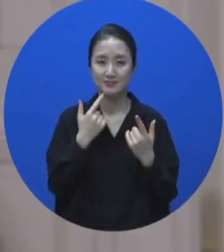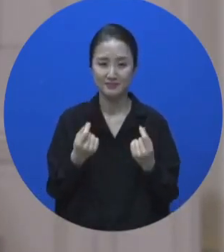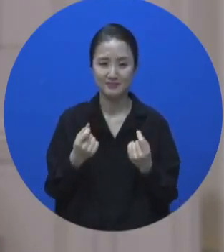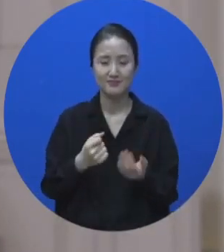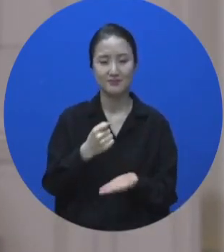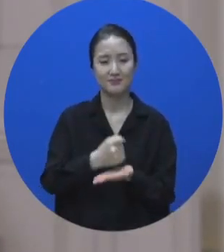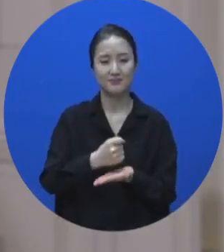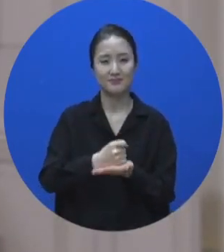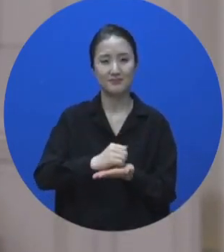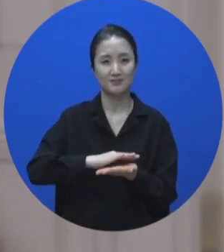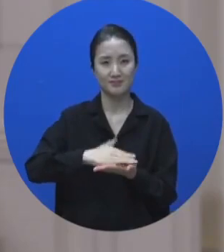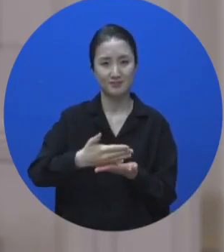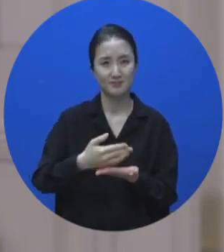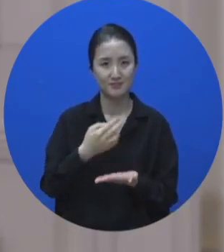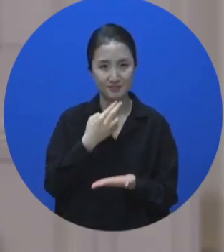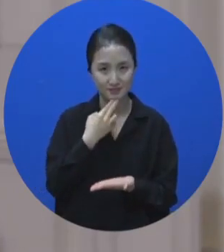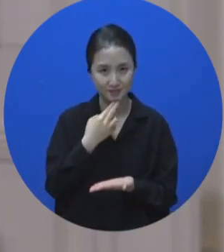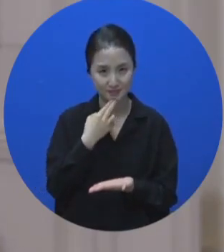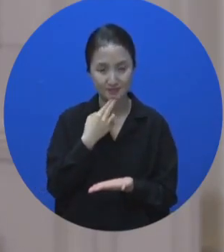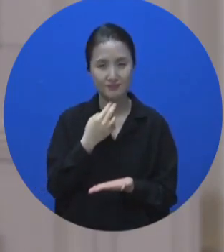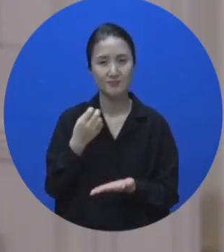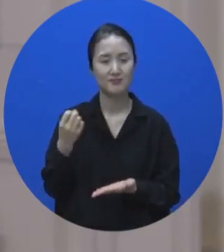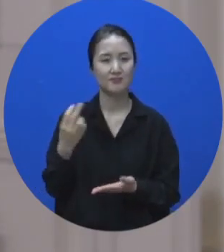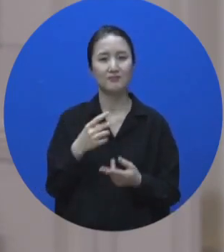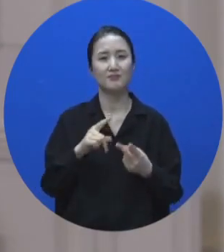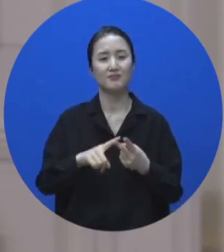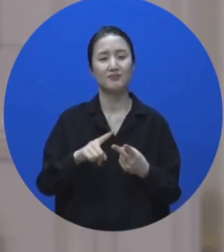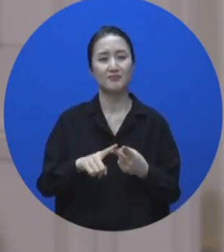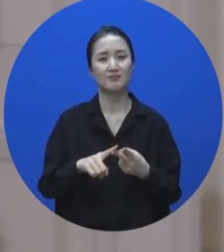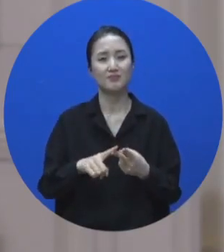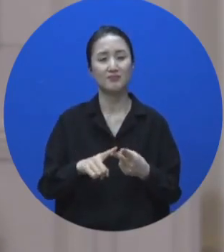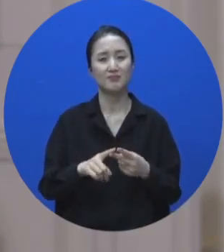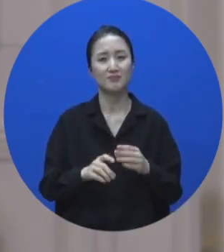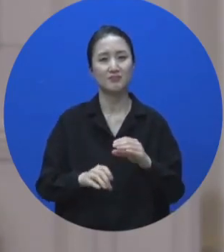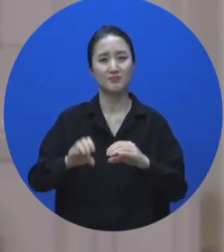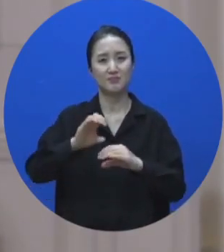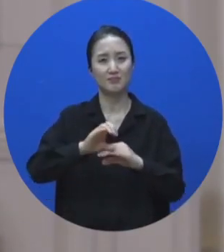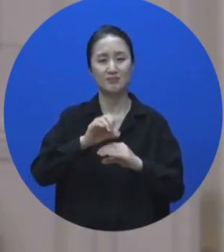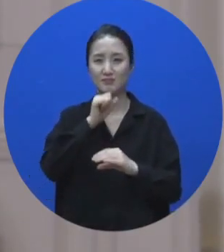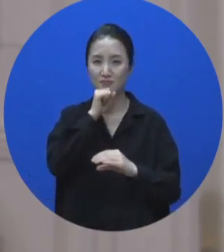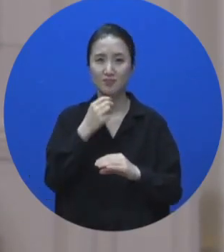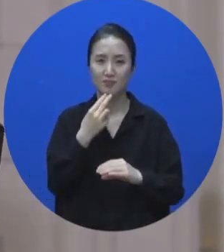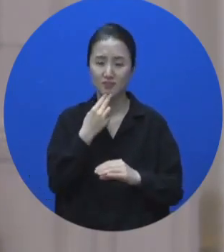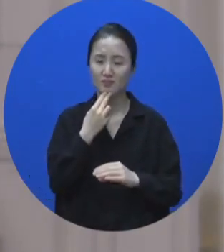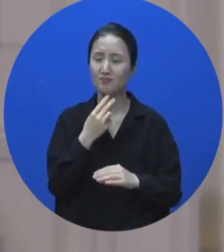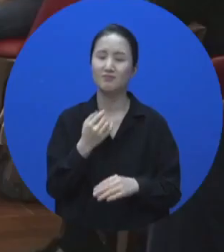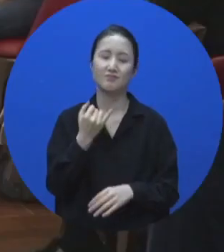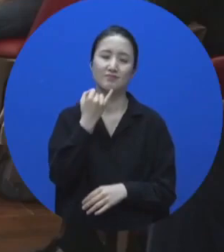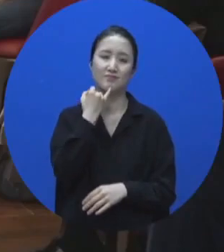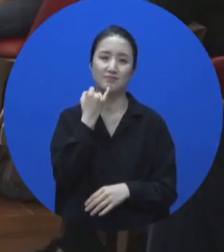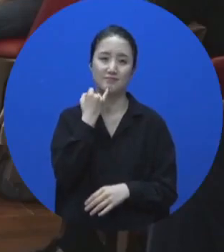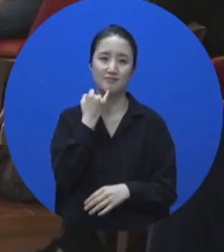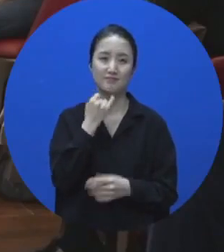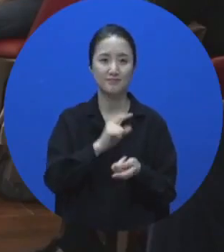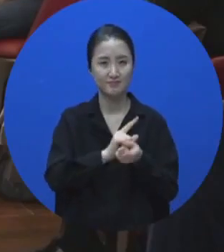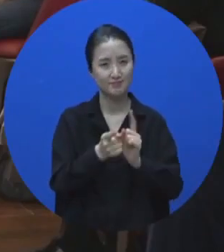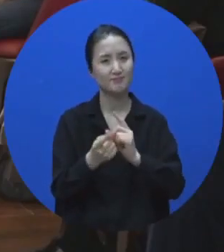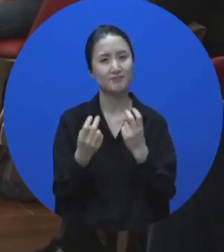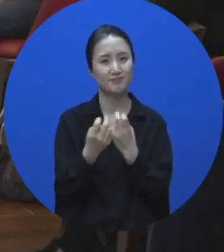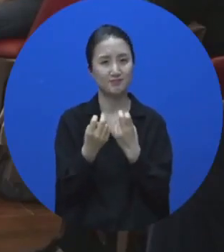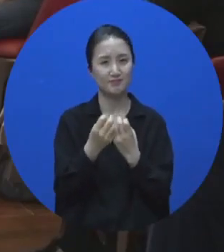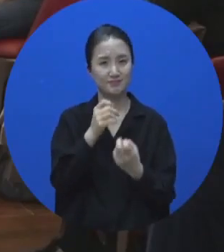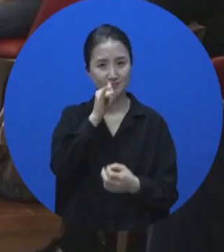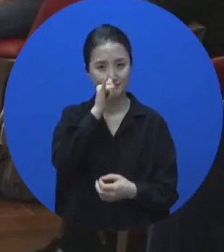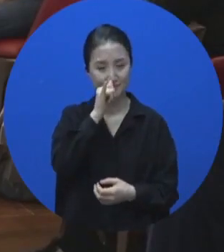앞서 말했듯이 통장이 없거나 가점이 없어도 방법은 여러가지 있습니다 이가 없으면 잇몸이 라고